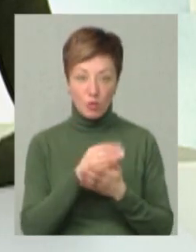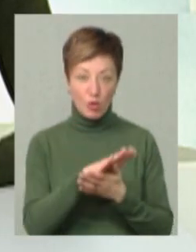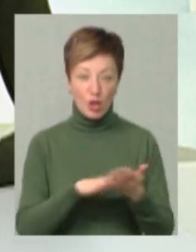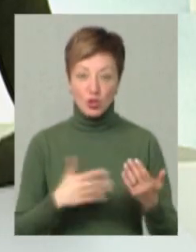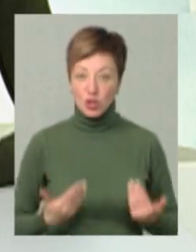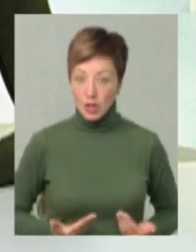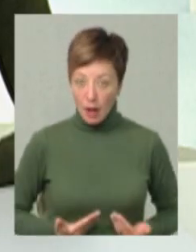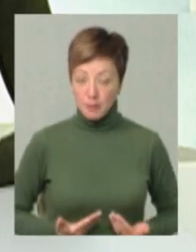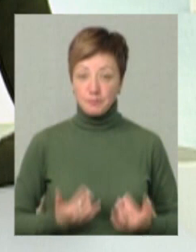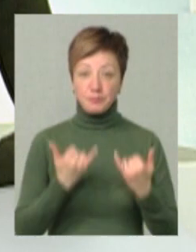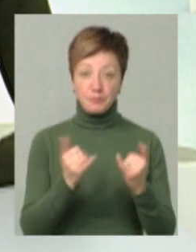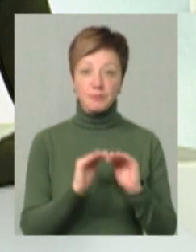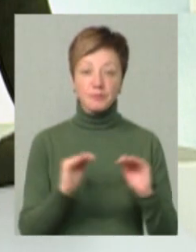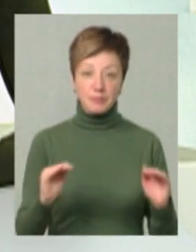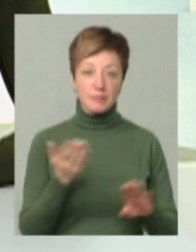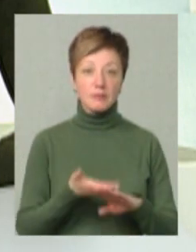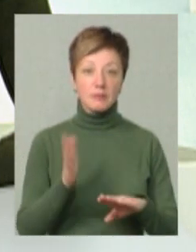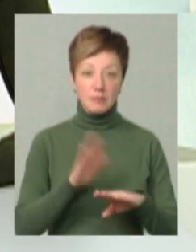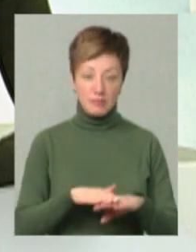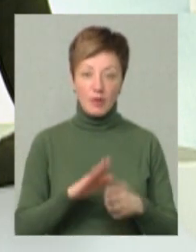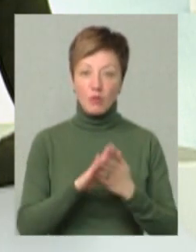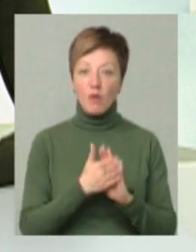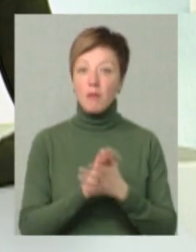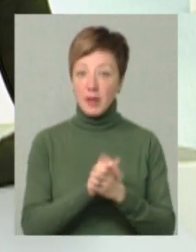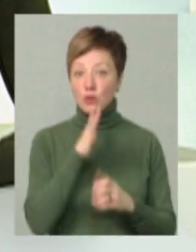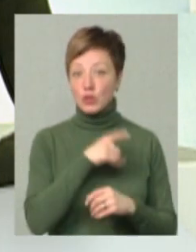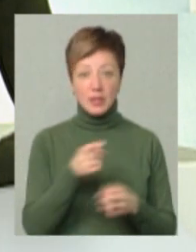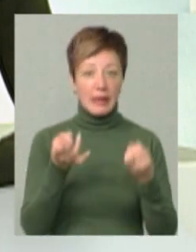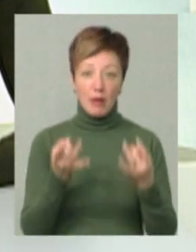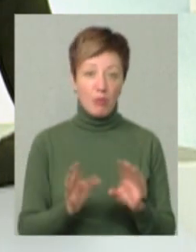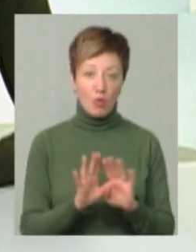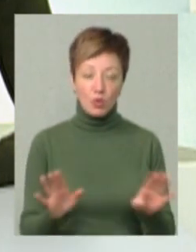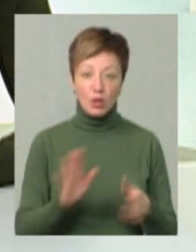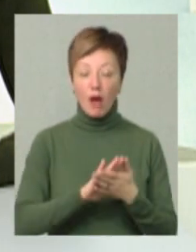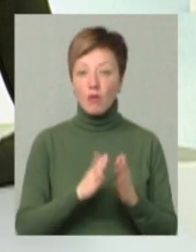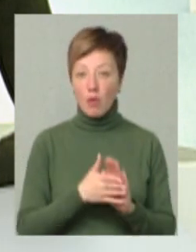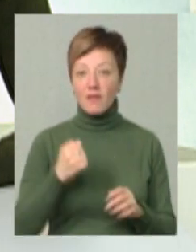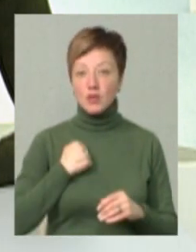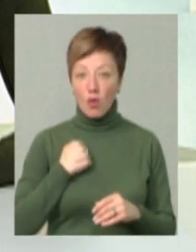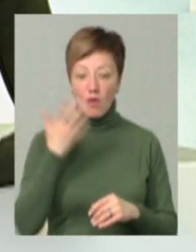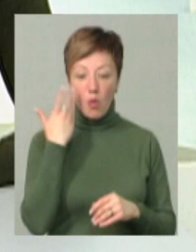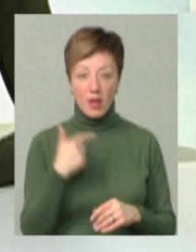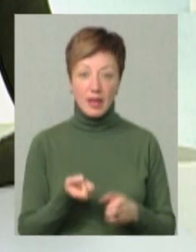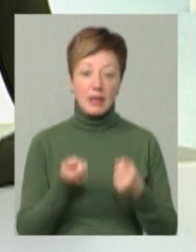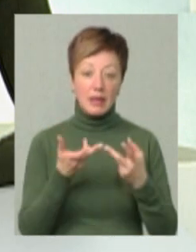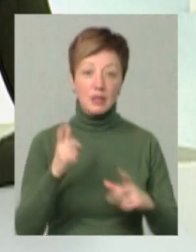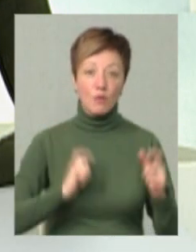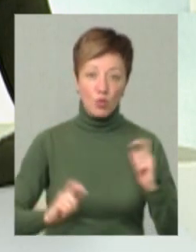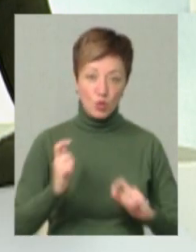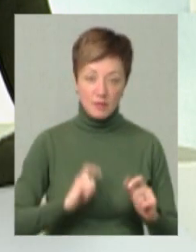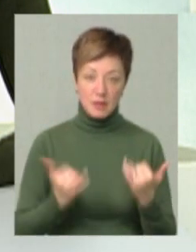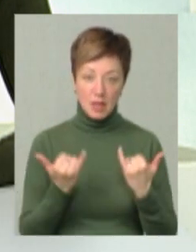подальше життя, для учнів є складно. Це і в умовах мирного часу непросто, а в умовах військових, коли і кількість вузів